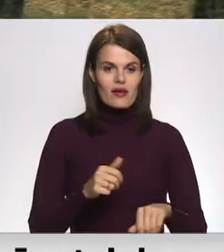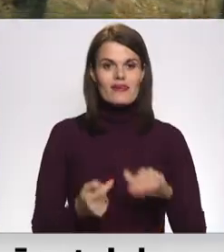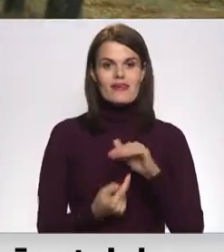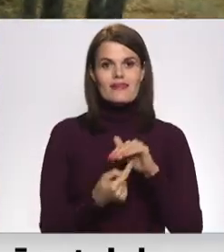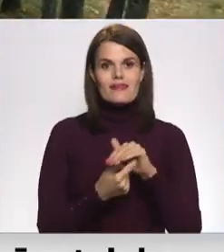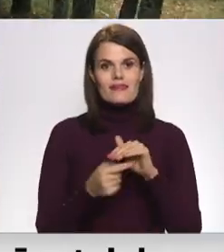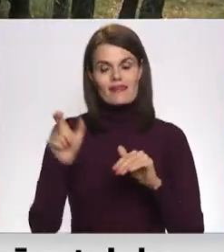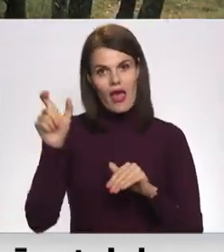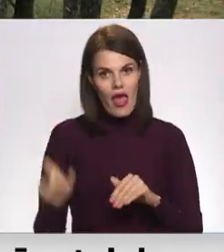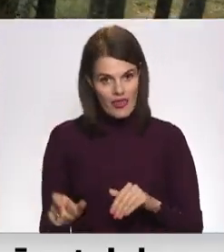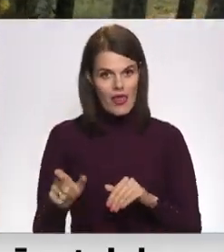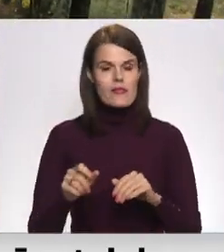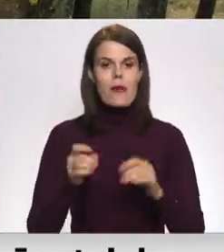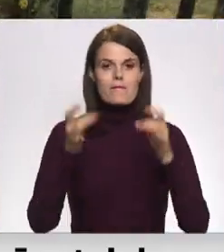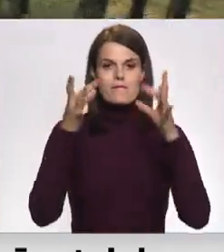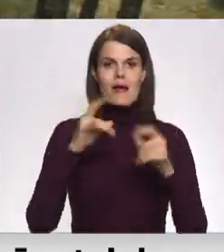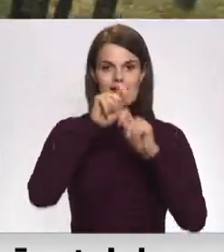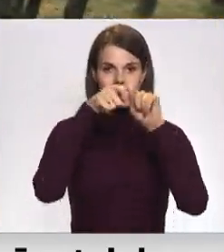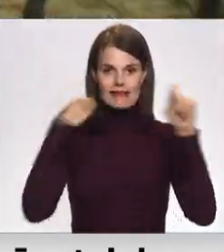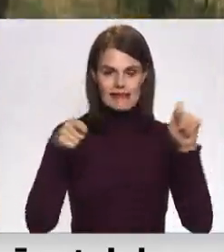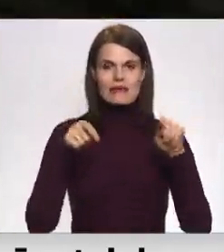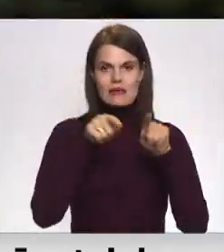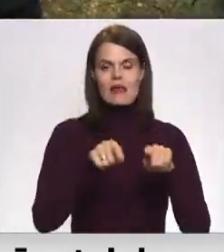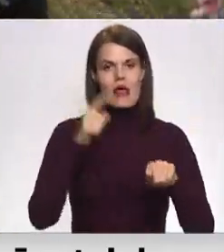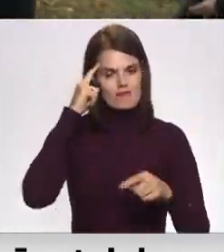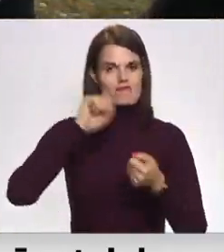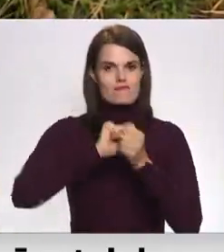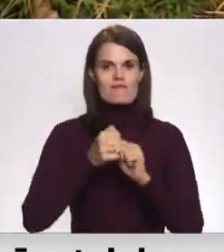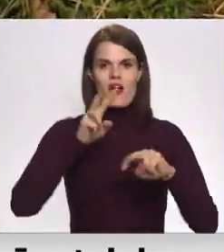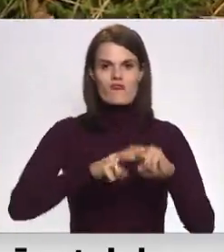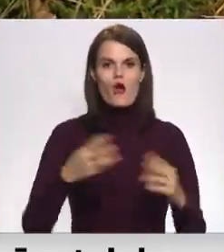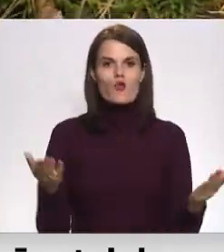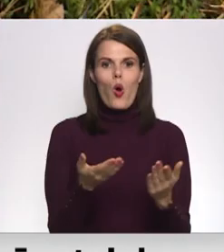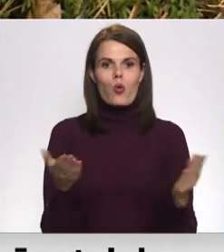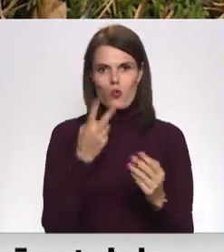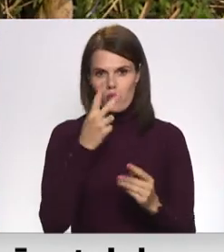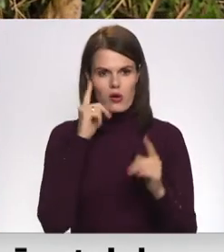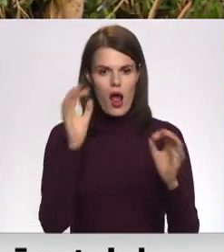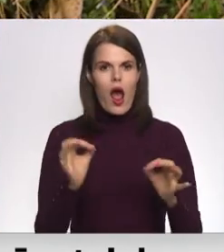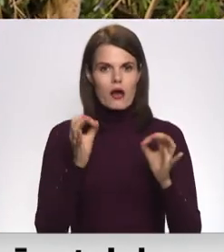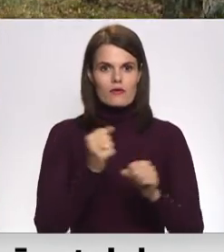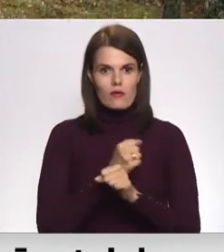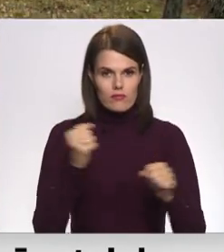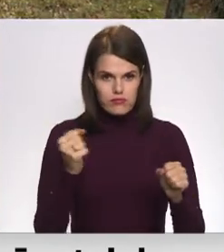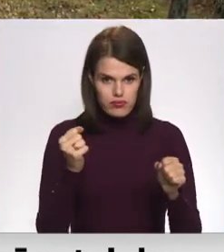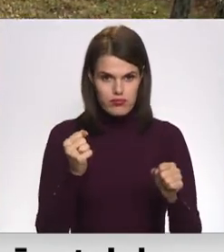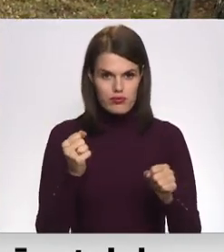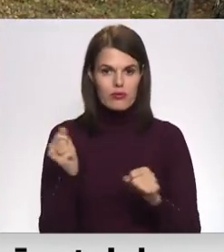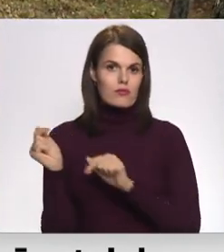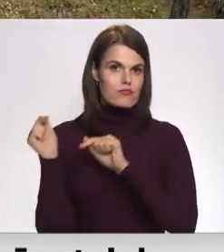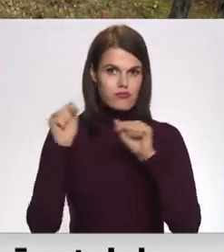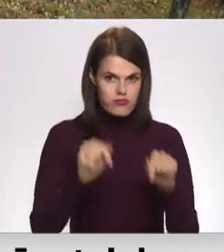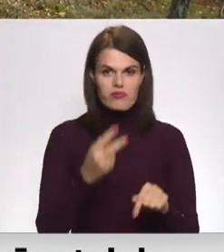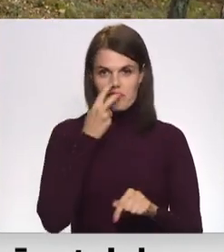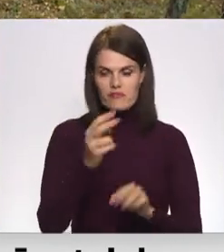Sēņotājs, piesienot pie koka maisiņu, atzīmējis vietu, kur atrodas iespējamais lādiņš. Es topiņu ekipāžu pusi. Apstiprinās lādiņš